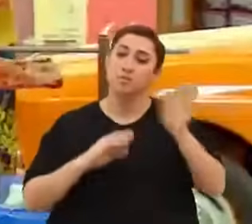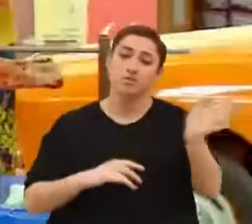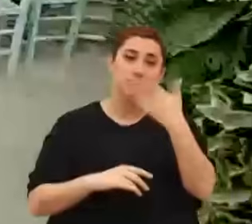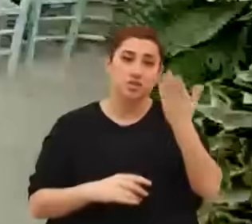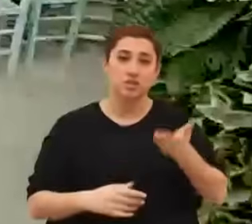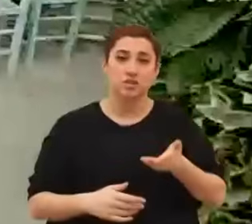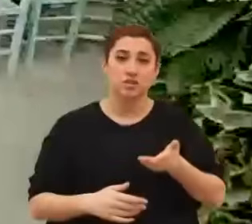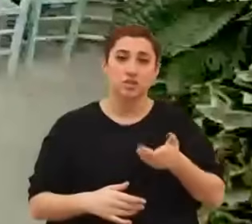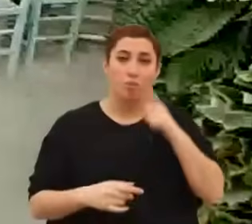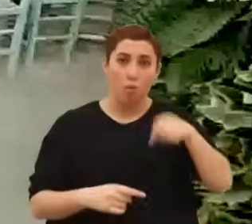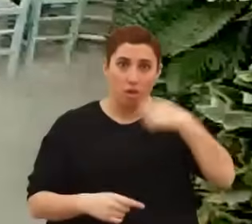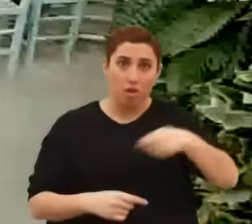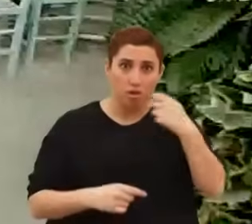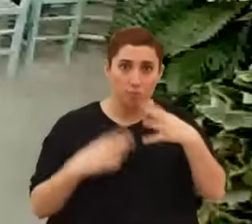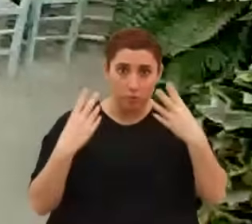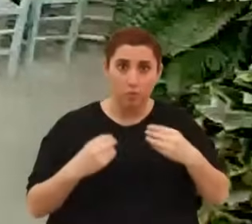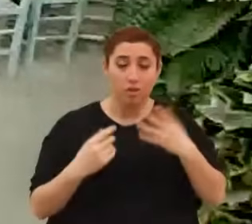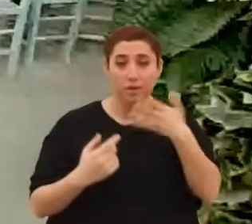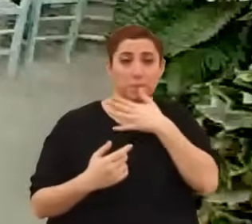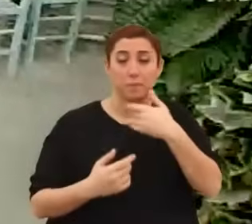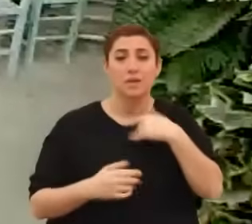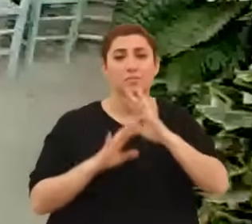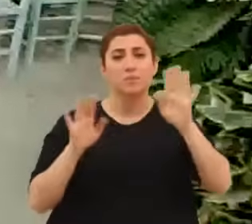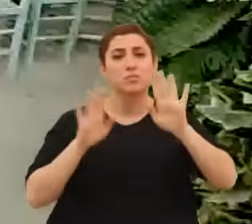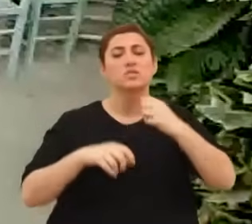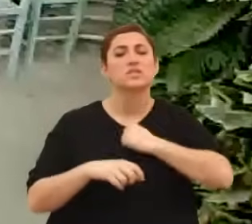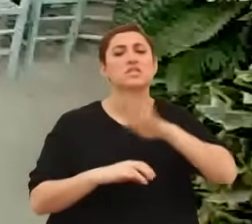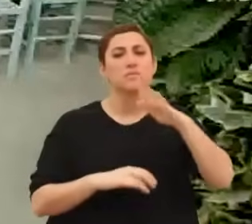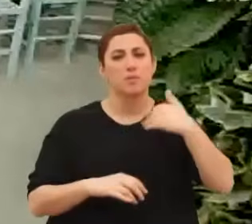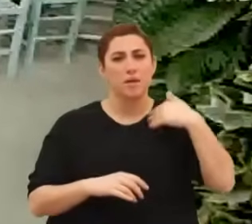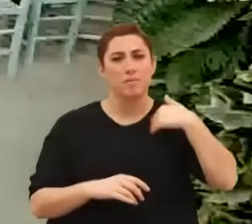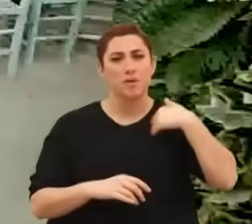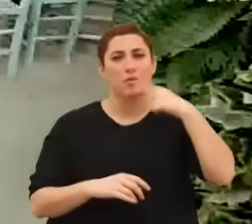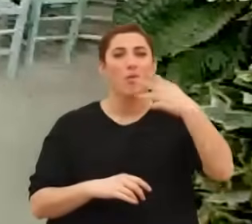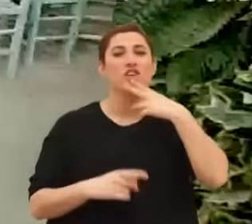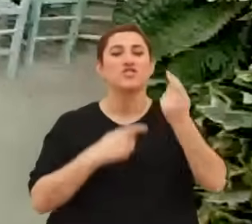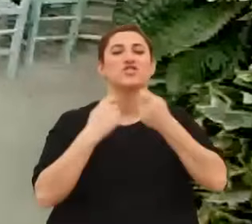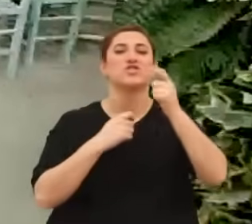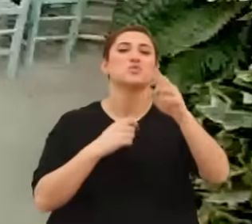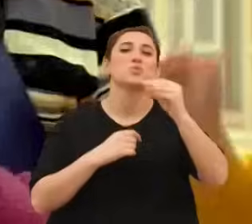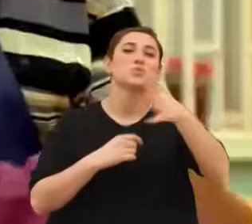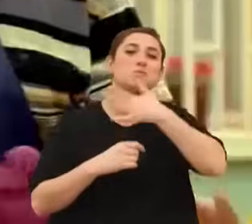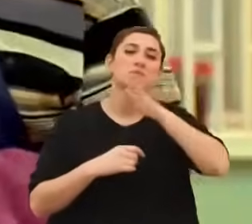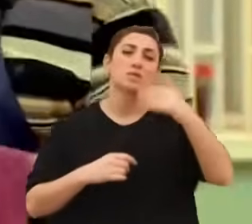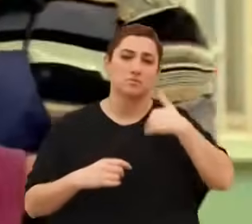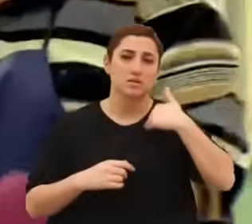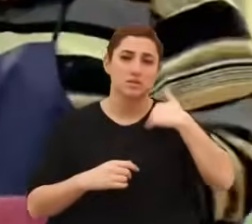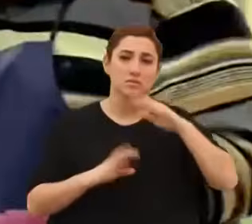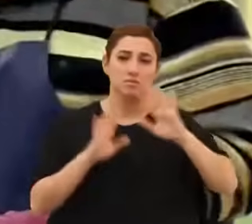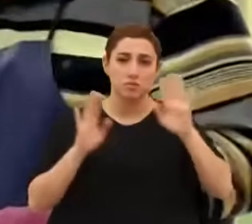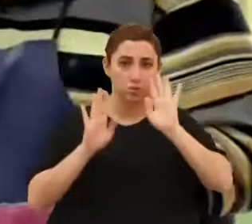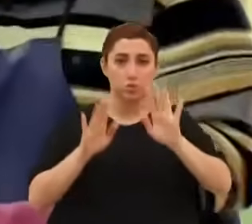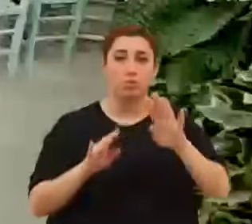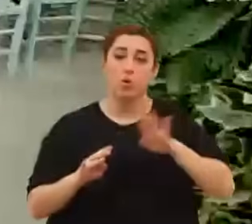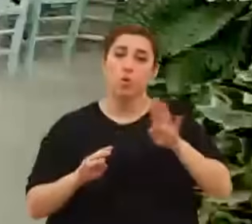lan. Böyle mi çevrilir bu? Allah ne Allah. Tamam dur sen kızma ben alıştım. O kadın işi tabii şimdi çocuk ne yapsın? Ben tabii halledeceğim yenge. Onu şimdi